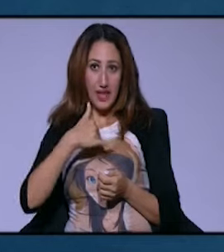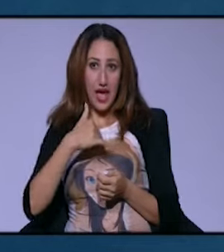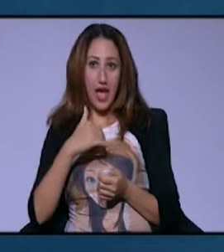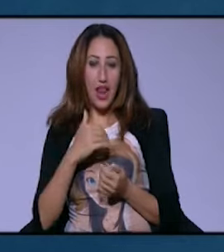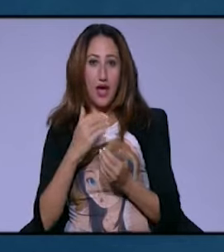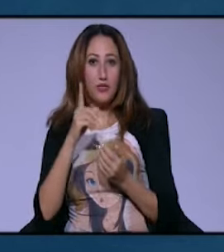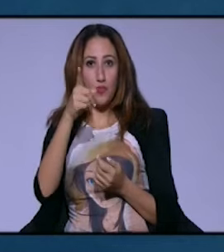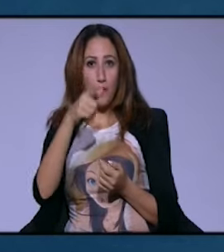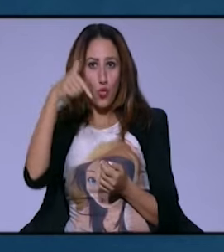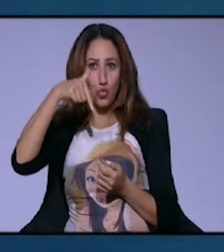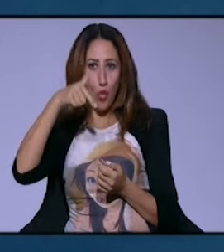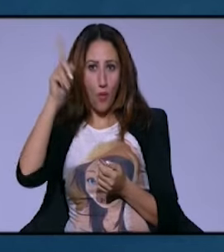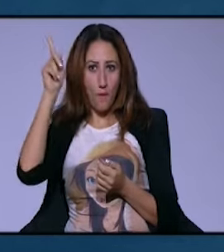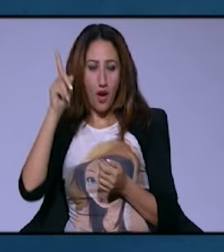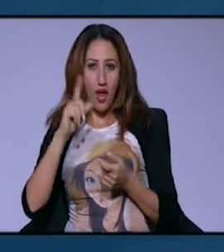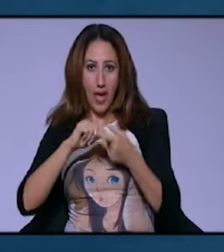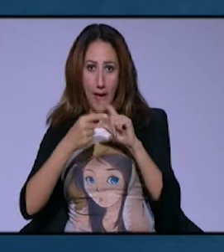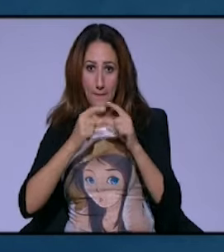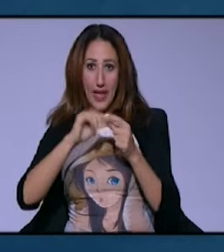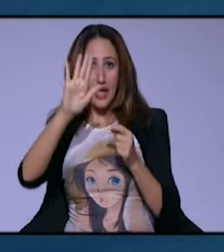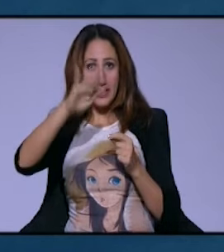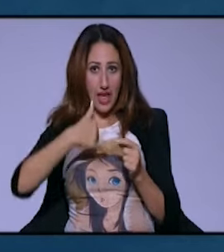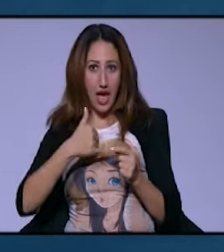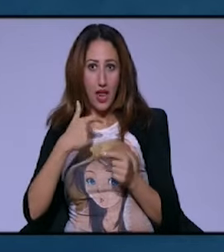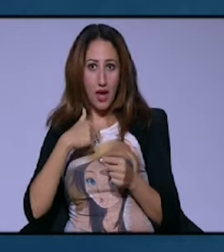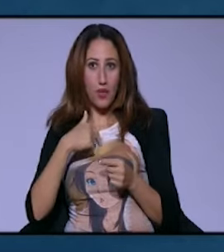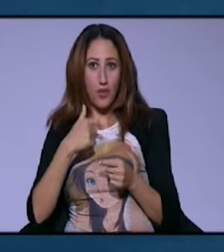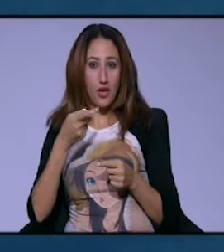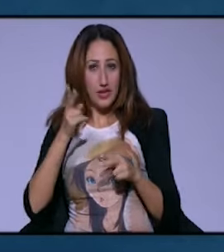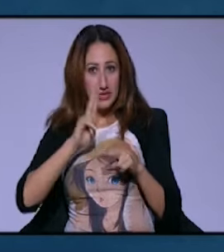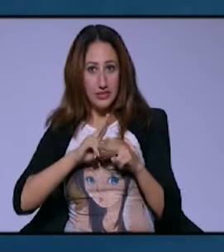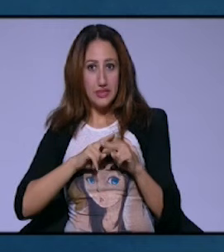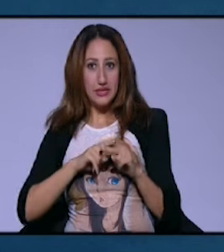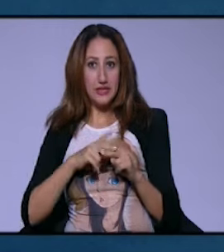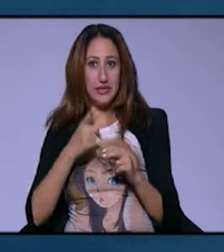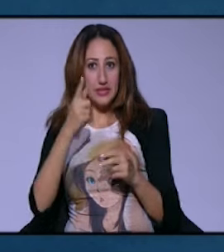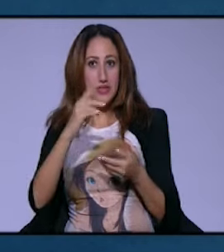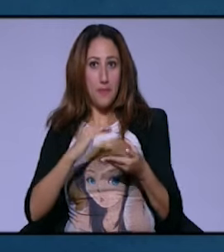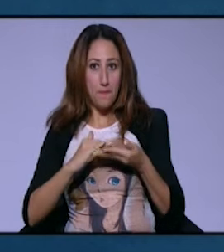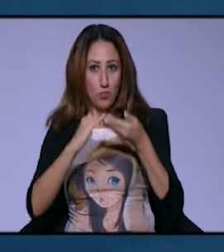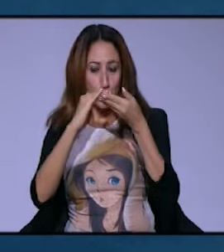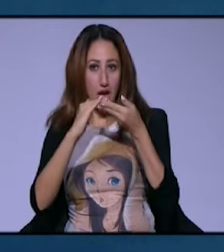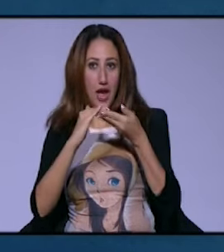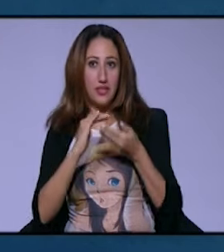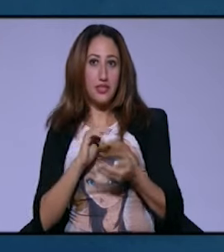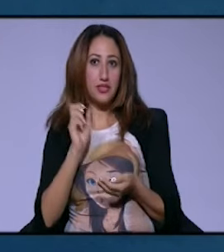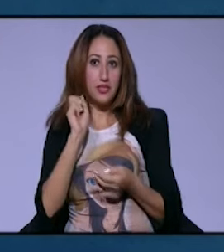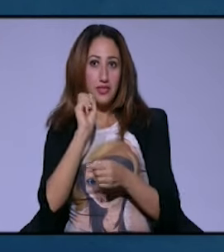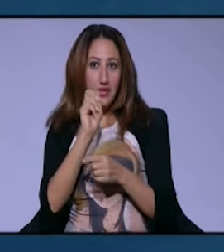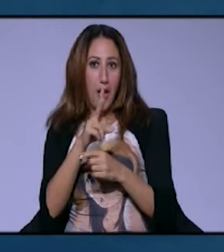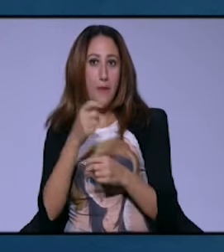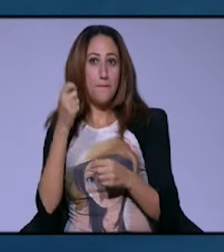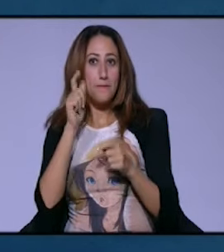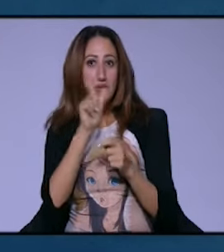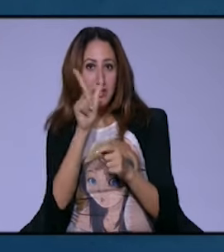الشيخ الحصري في الجمعية ان شاء الله، عشان خاطر برضو كده تاخد اجازة بعد ما ان شاء الله كده نصحح